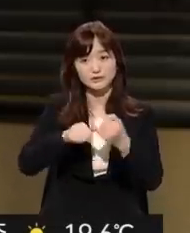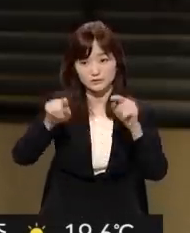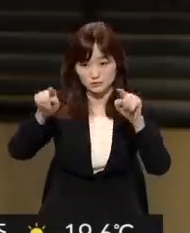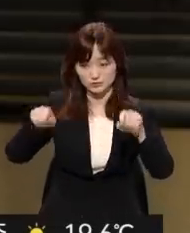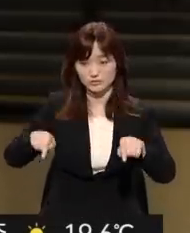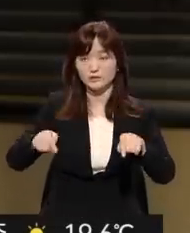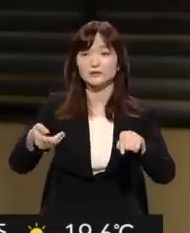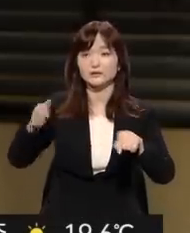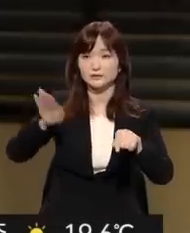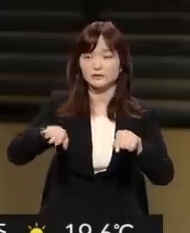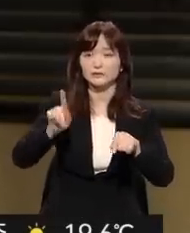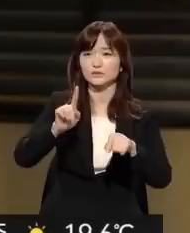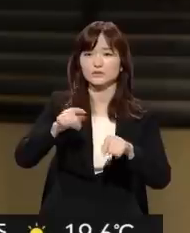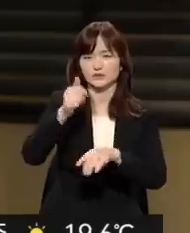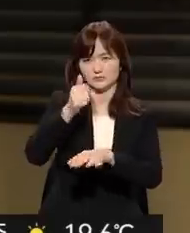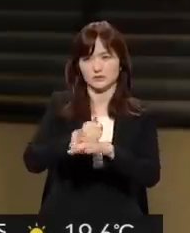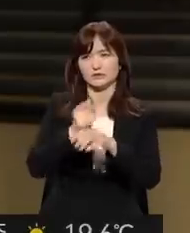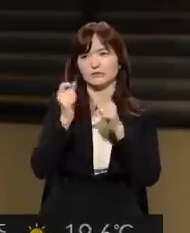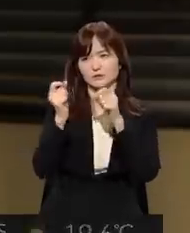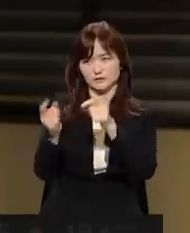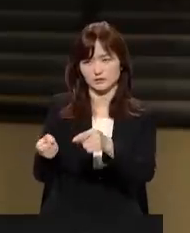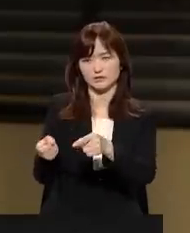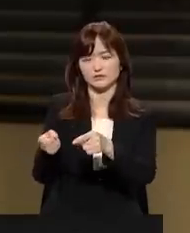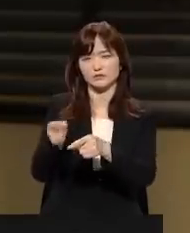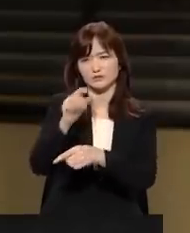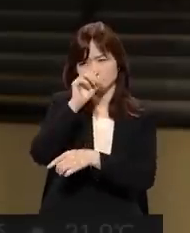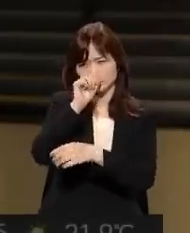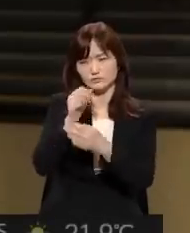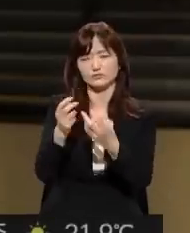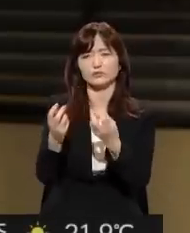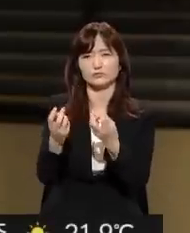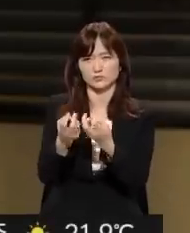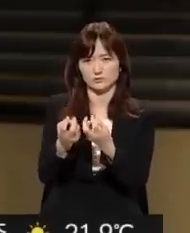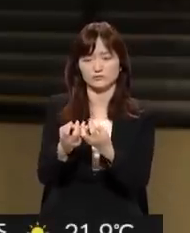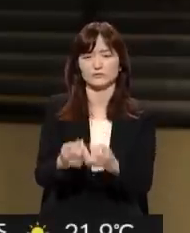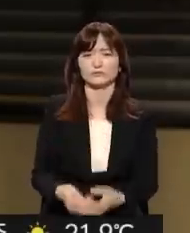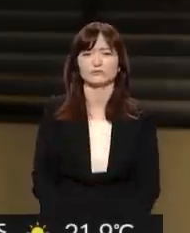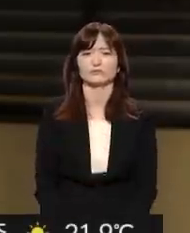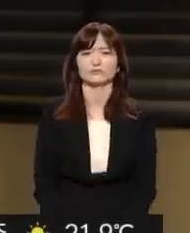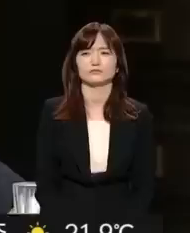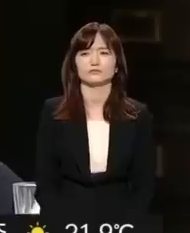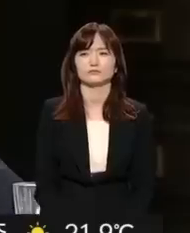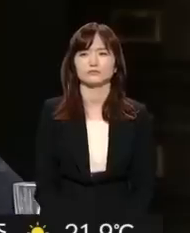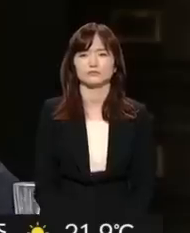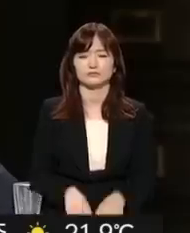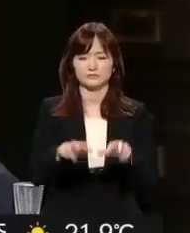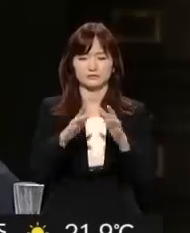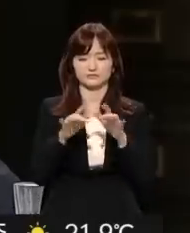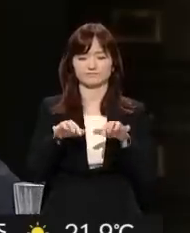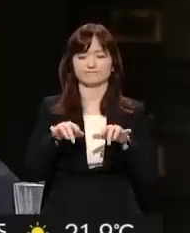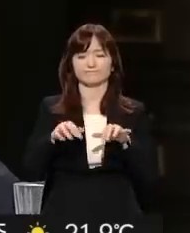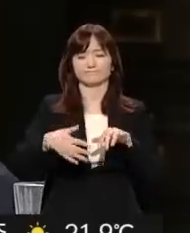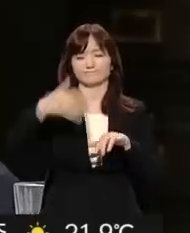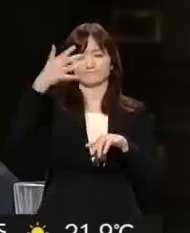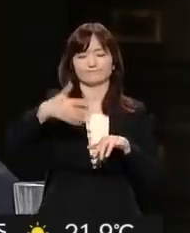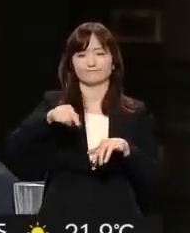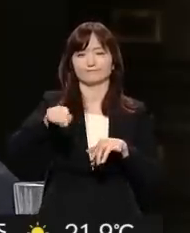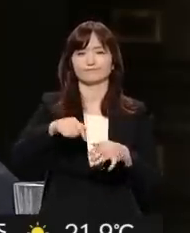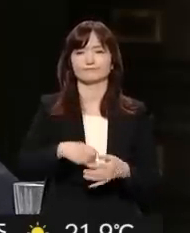이혼이지만 어떤 마지막 기회를 한번 줘보는 것도 방법이 아닌가 생각이 듭니다. 아, 근데 지금 채팅창에서 우리 가족